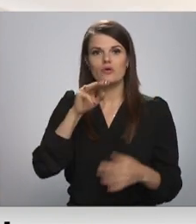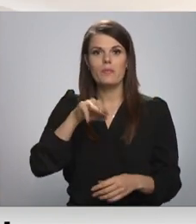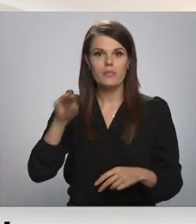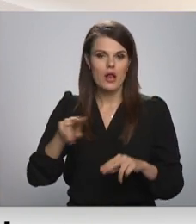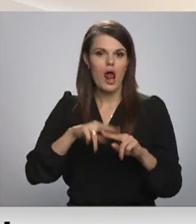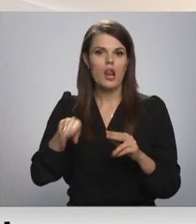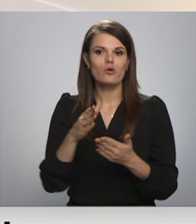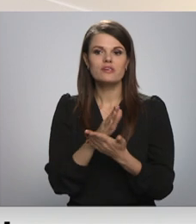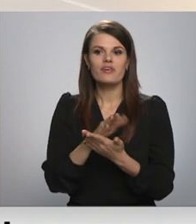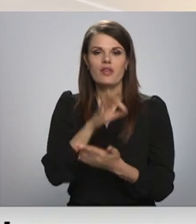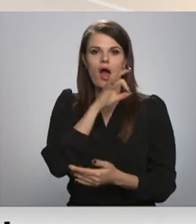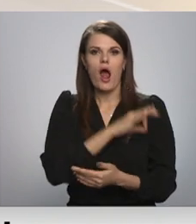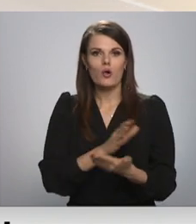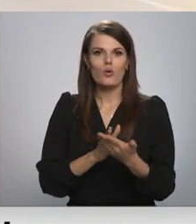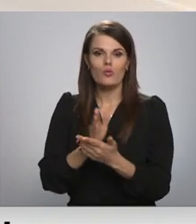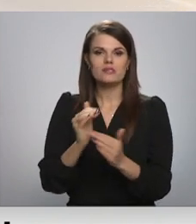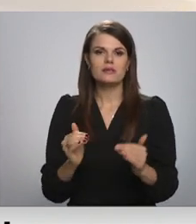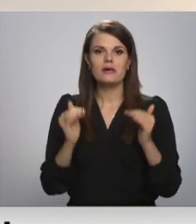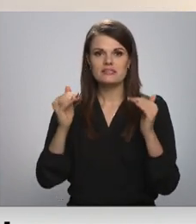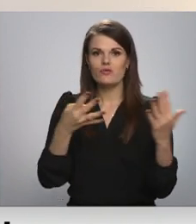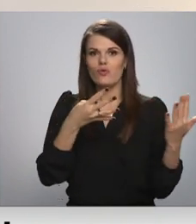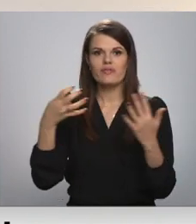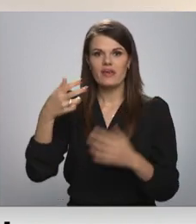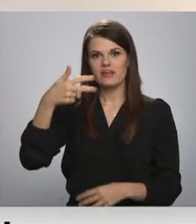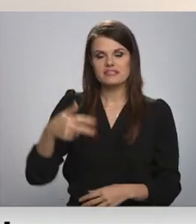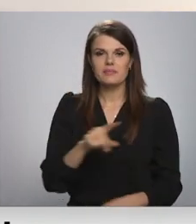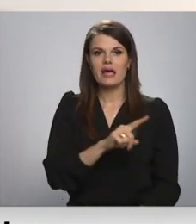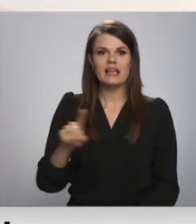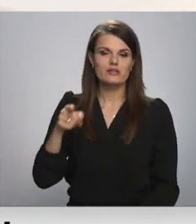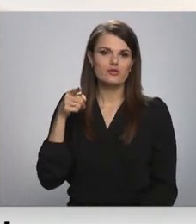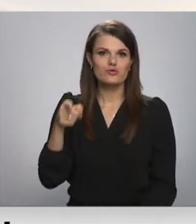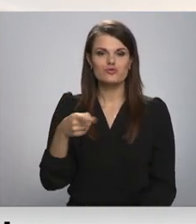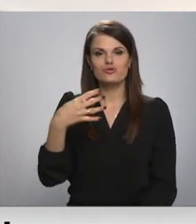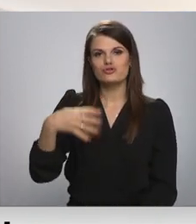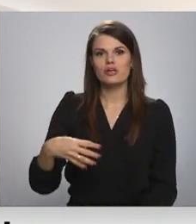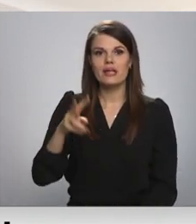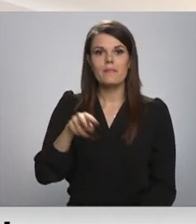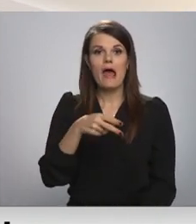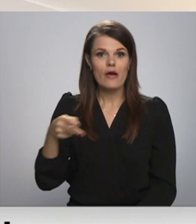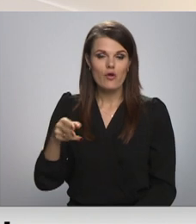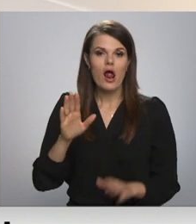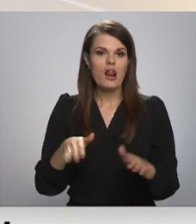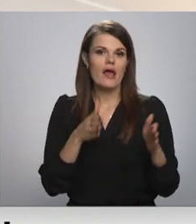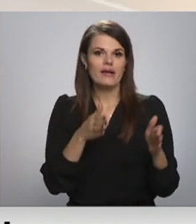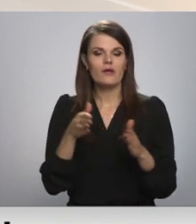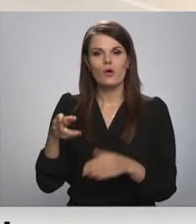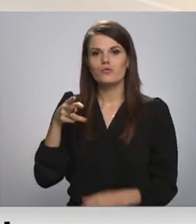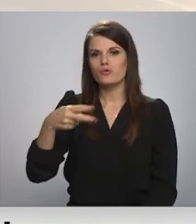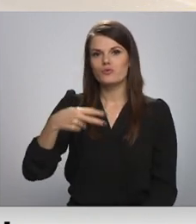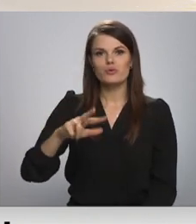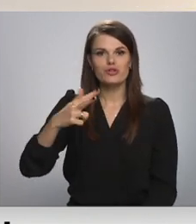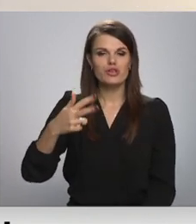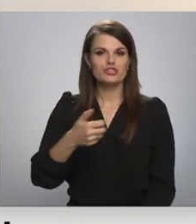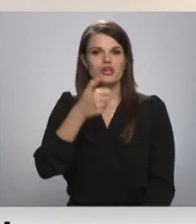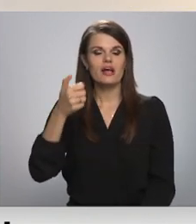ļaus vidējo atalgojumu nozarē celt no 930 līdz 1040 eiro. Lai gatavotos 2023. Gada